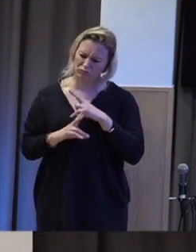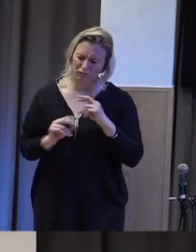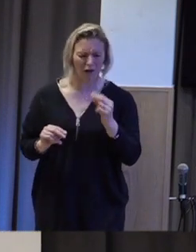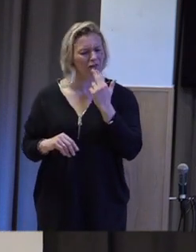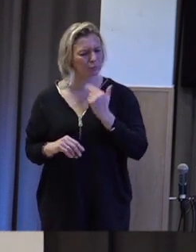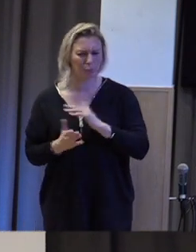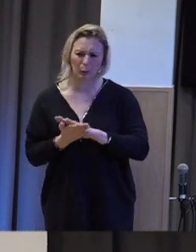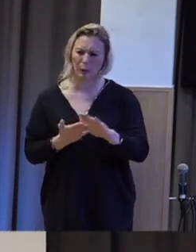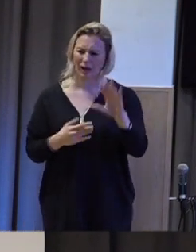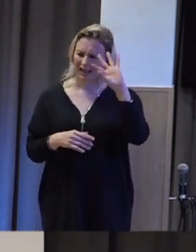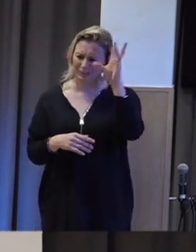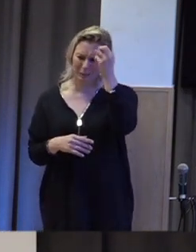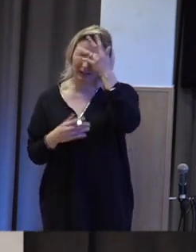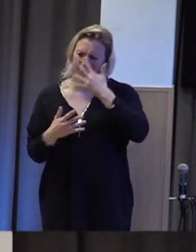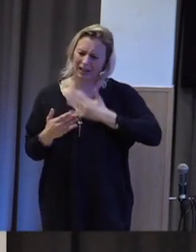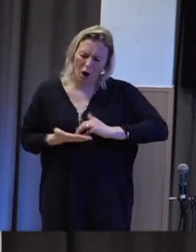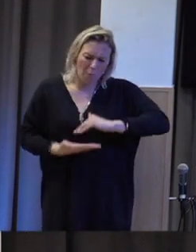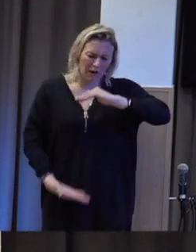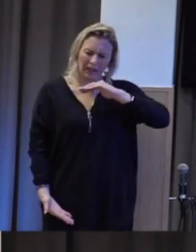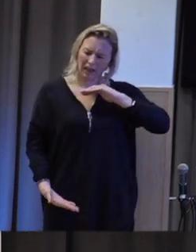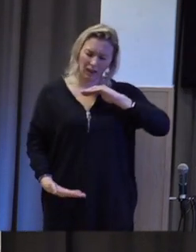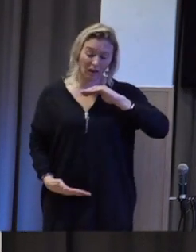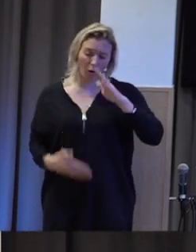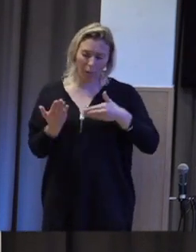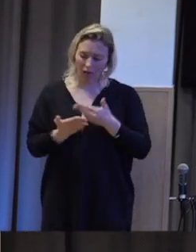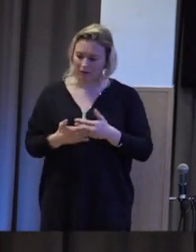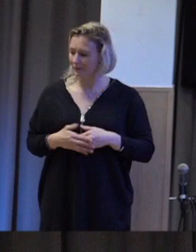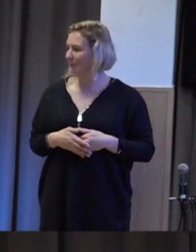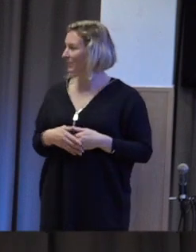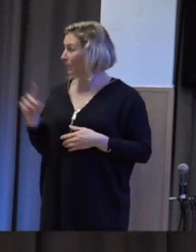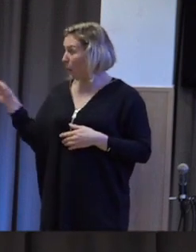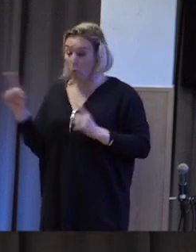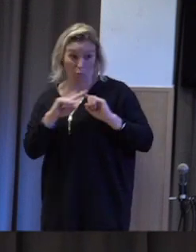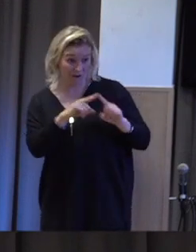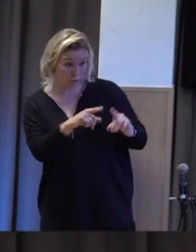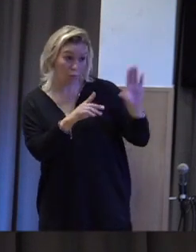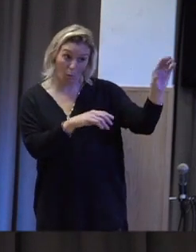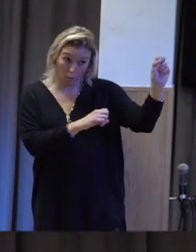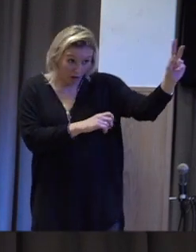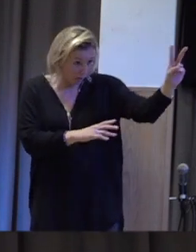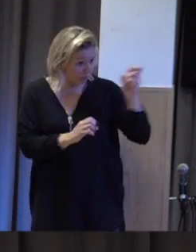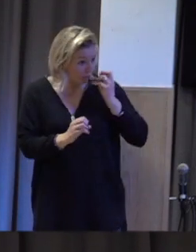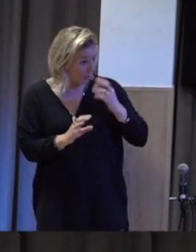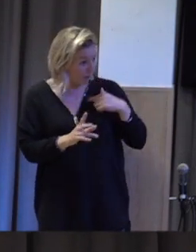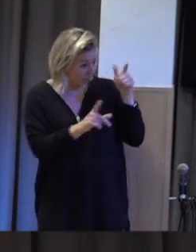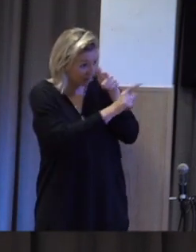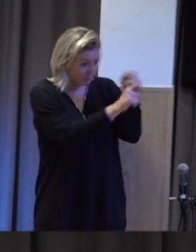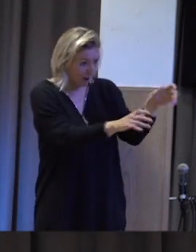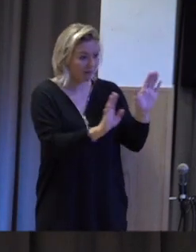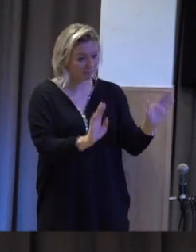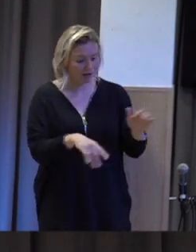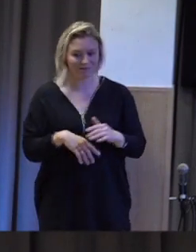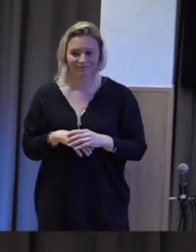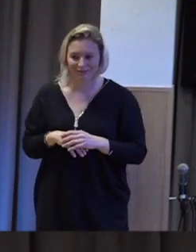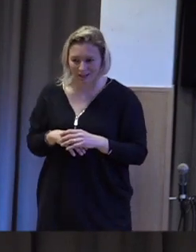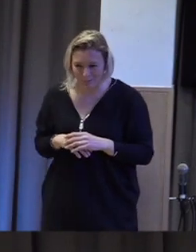patata. Bon, j'ai simplement répondu que si c'est une conviction pour toi, elle reste pour toi. Mais que cela ne devienne pas une doctrine.